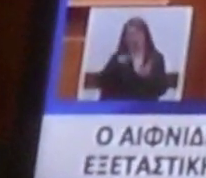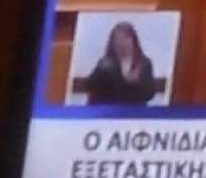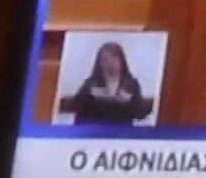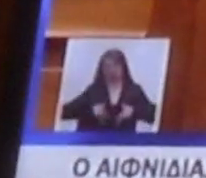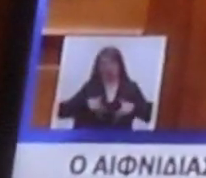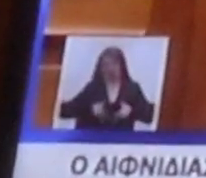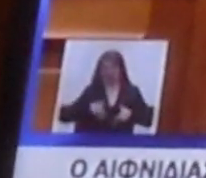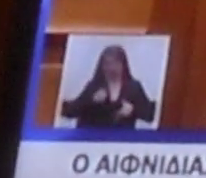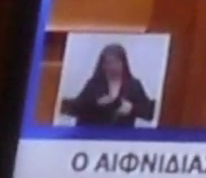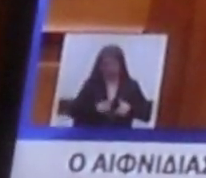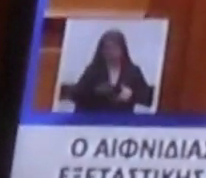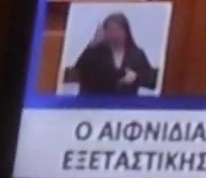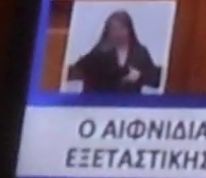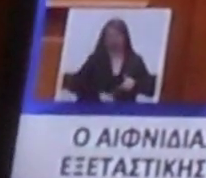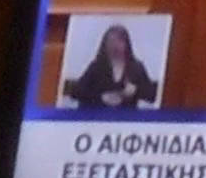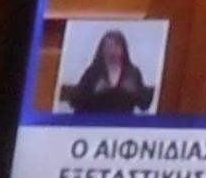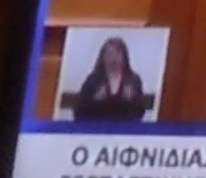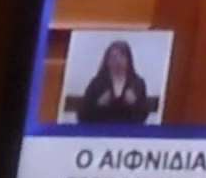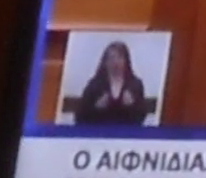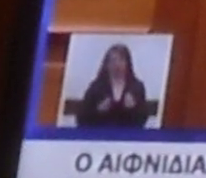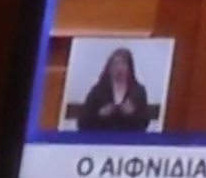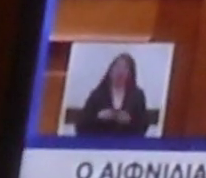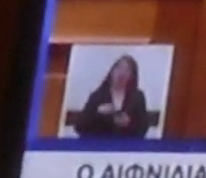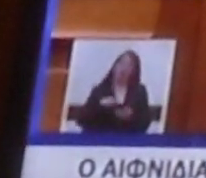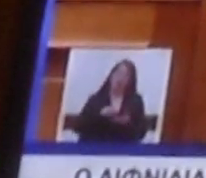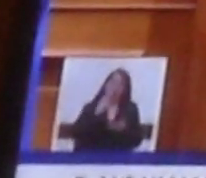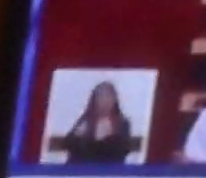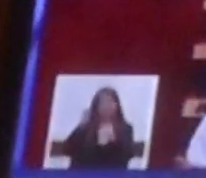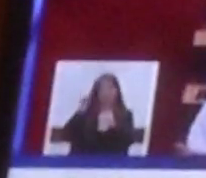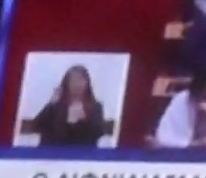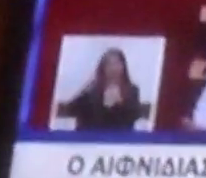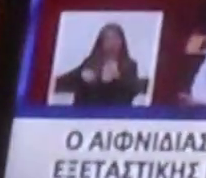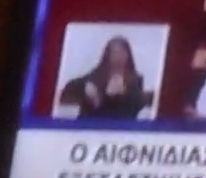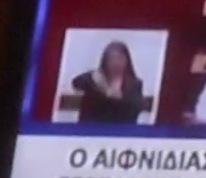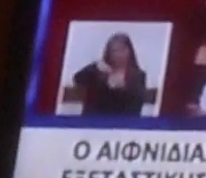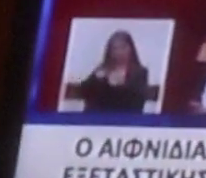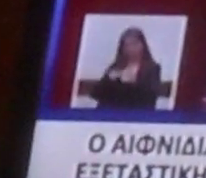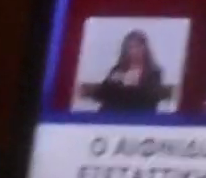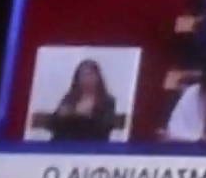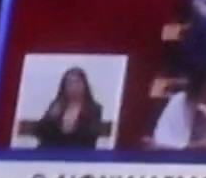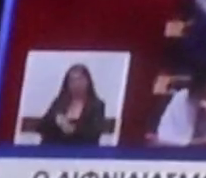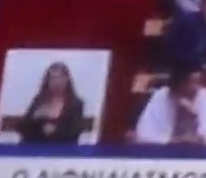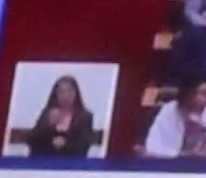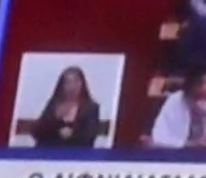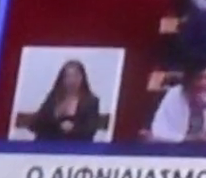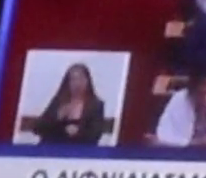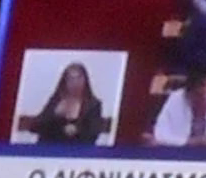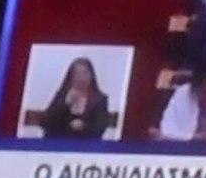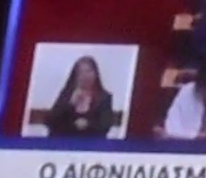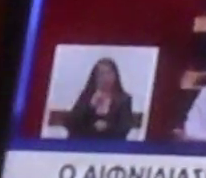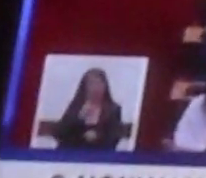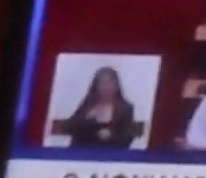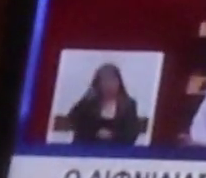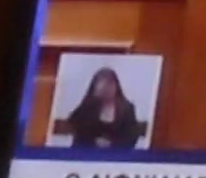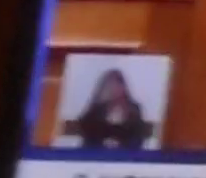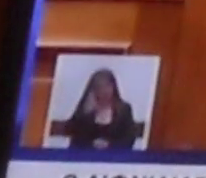στεναχωρέθηκα, γιατί δεν ξέρω πώς, δεν ξέρω με τι τρόπο, έπεισε όμως δεκάδες χιλιάδες ψηφοφόρους να ακολουθήσουν έναν άνθρωπο που έχει καρφωμένα